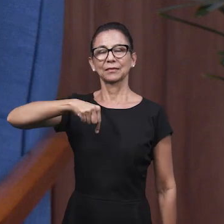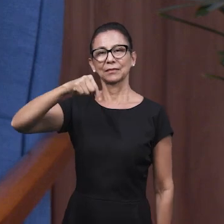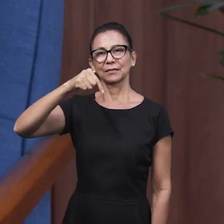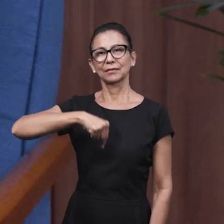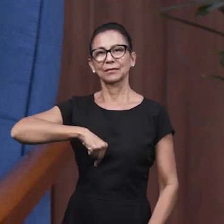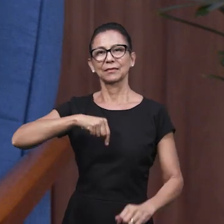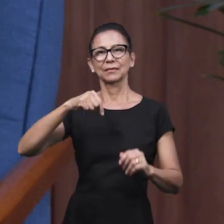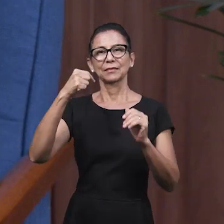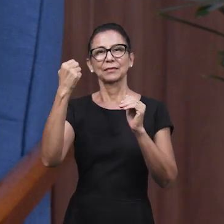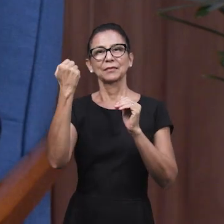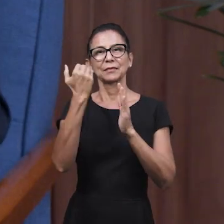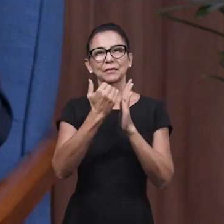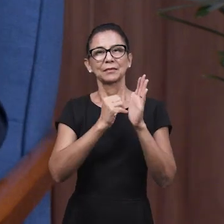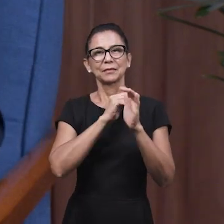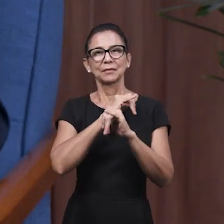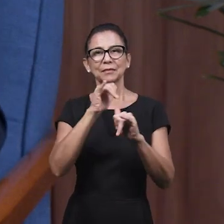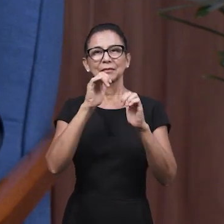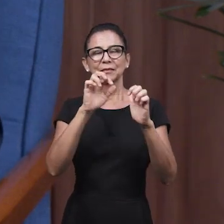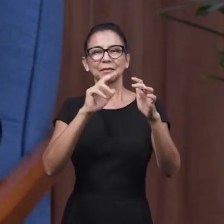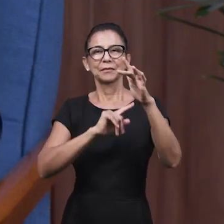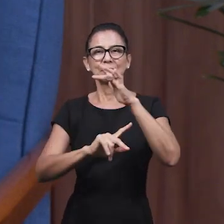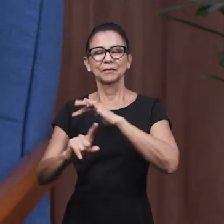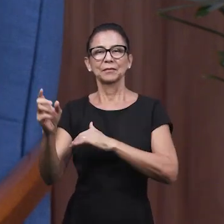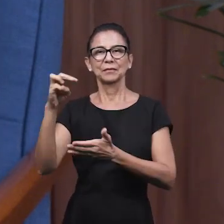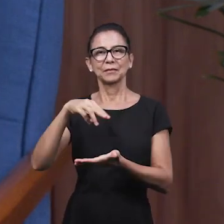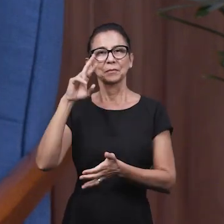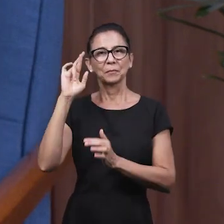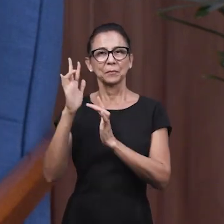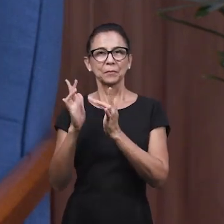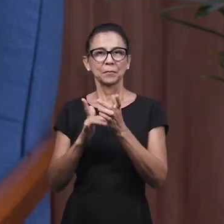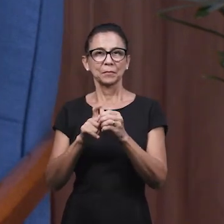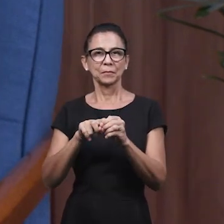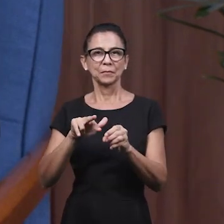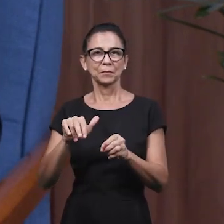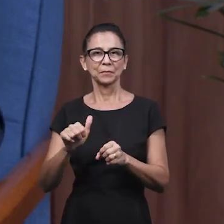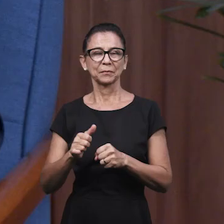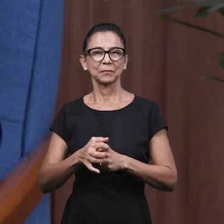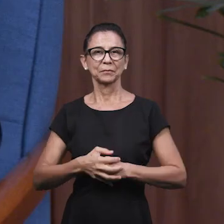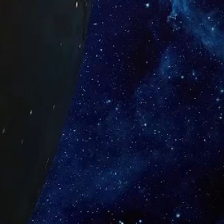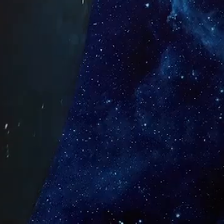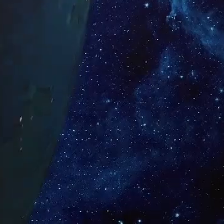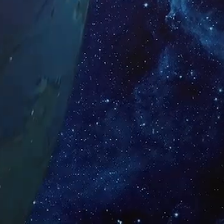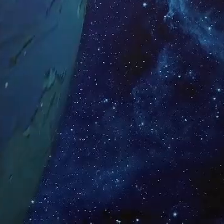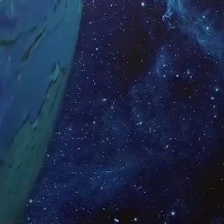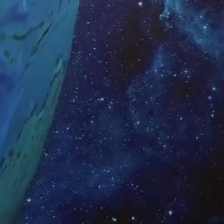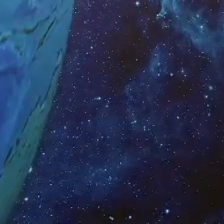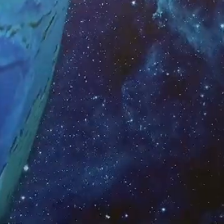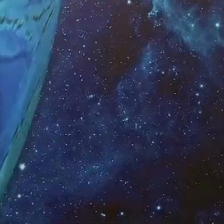ici dans la programmation de la notion de l'Évangile éternel. Maranatha, le Seigneur Jésus vient.